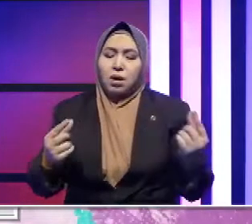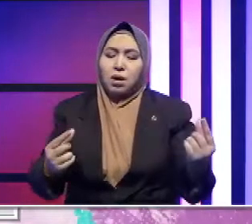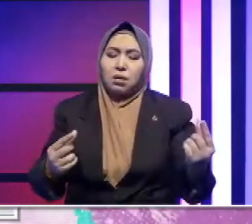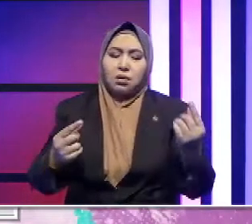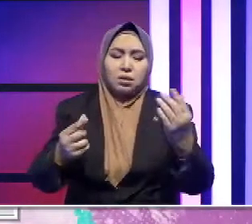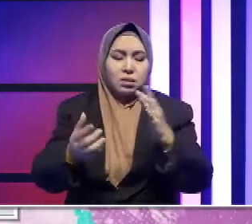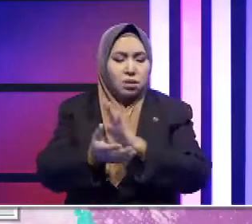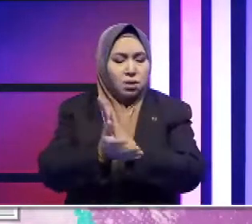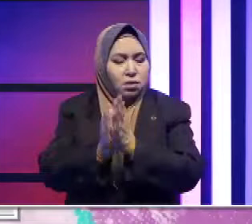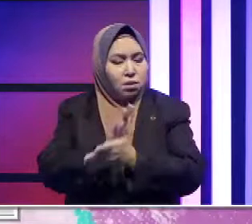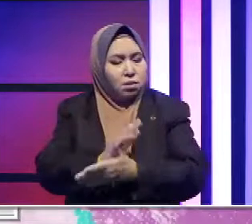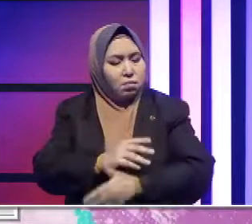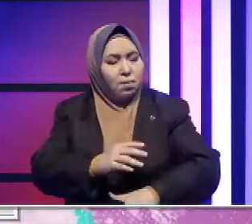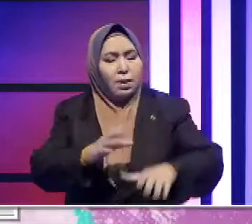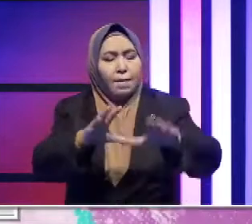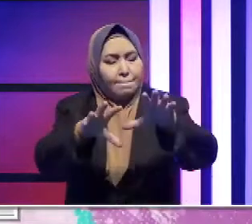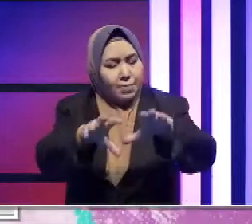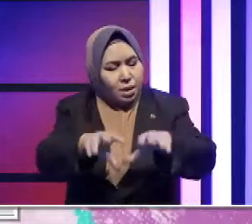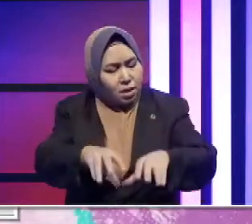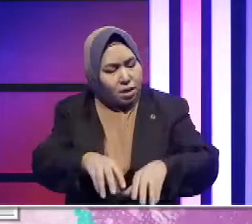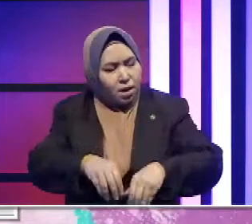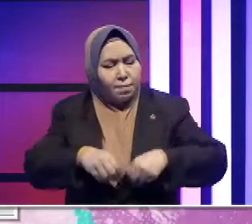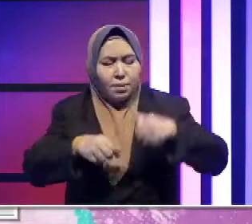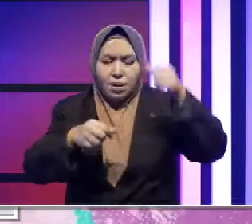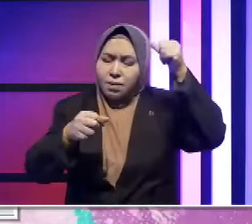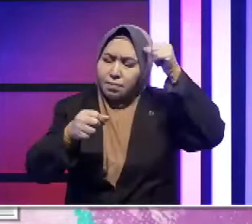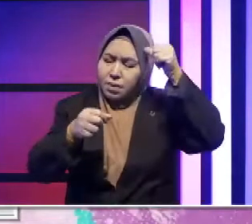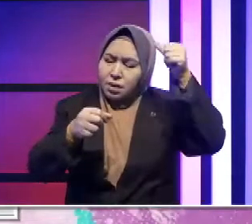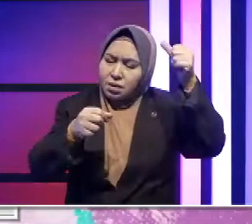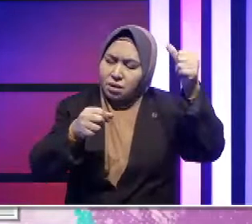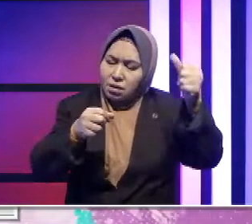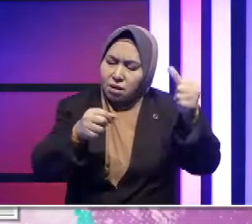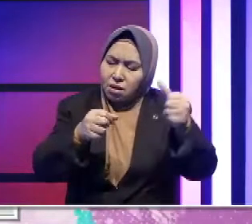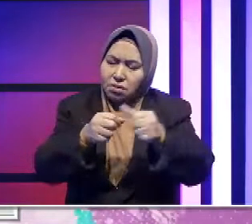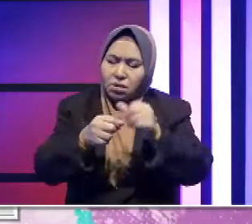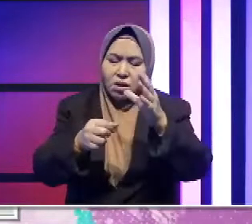القرآن من كل مثل